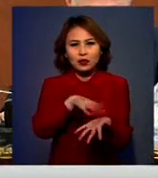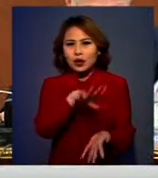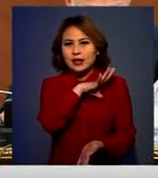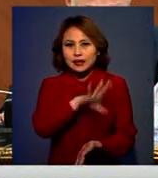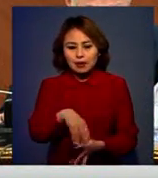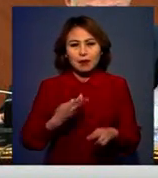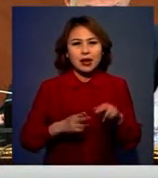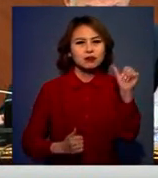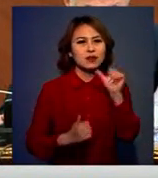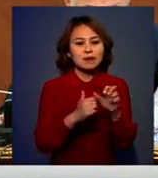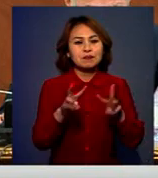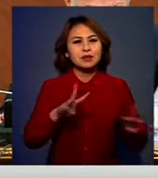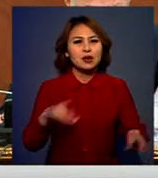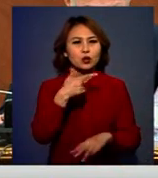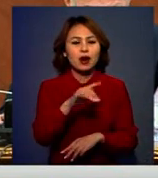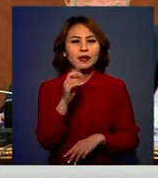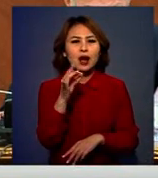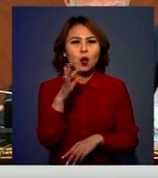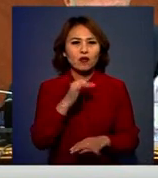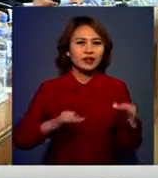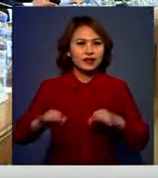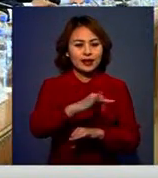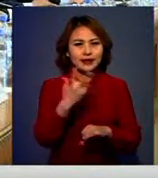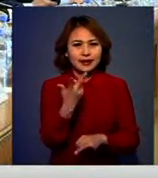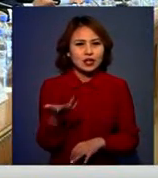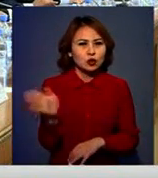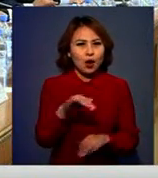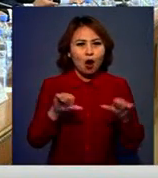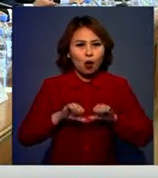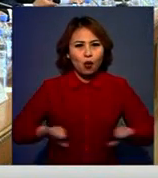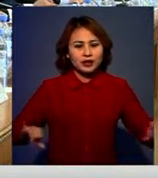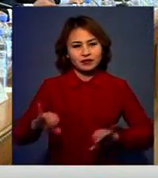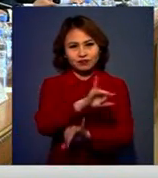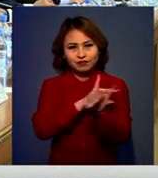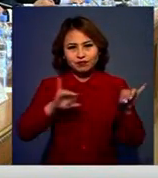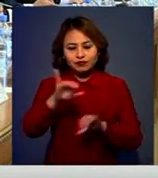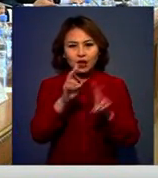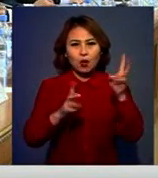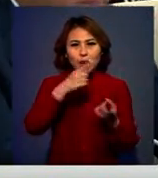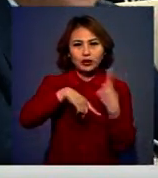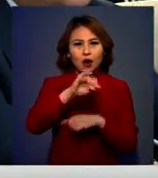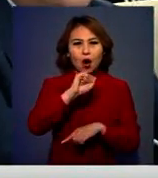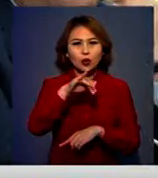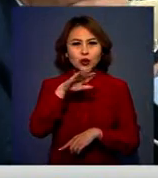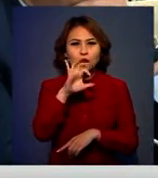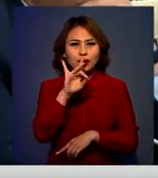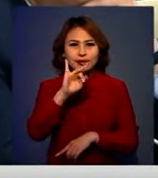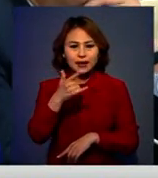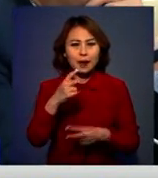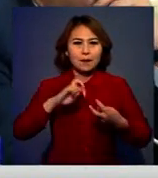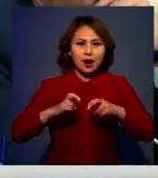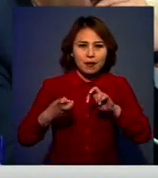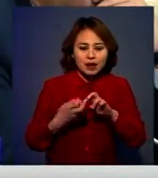Гүлшара Әбдіқалықованың қатысуымен өткен үш жақты комиссия отырысында кеңінен талқыланды. Кәсіподақ мүшелері аутсорсинг